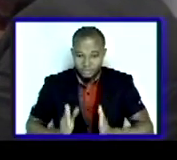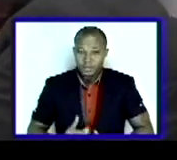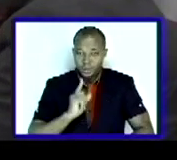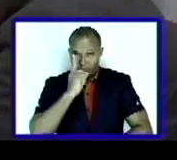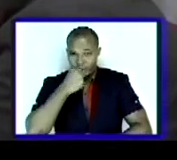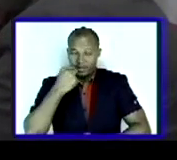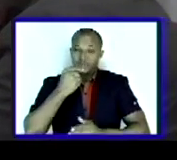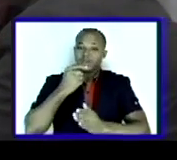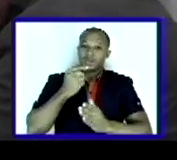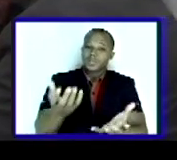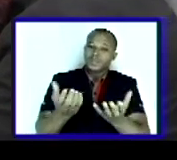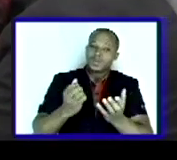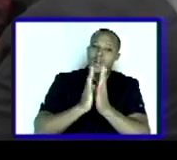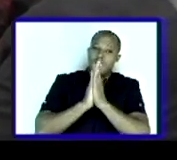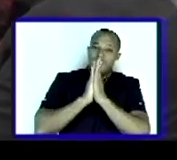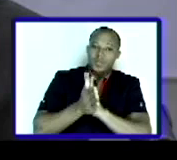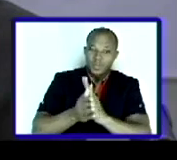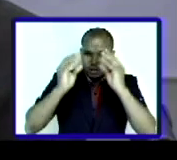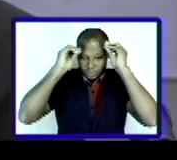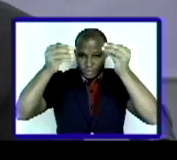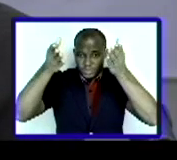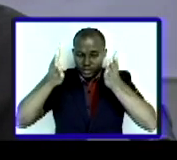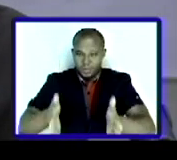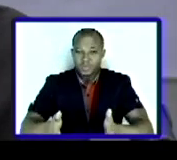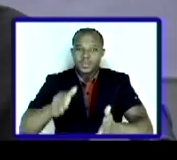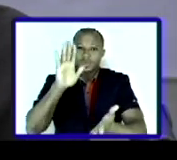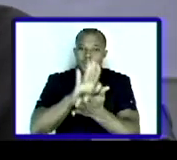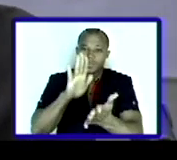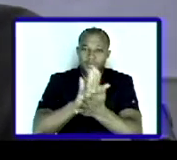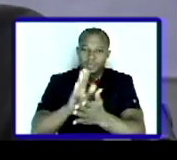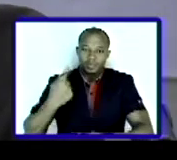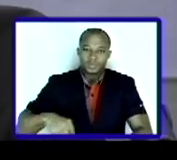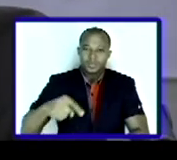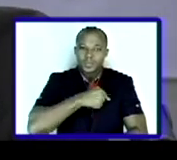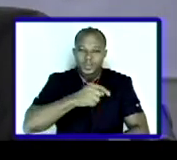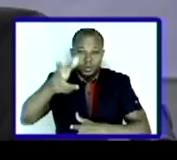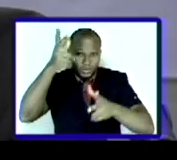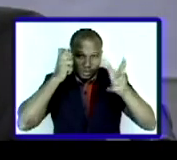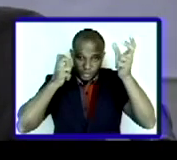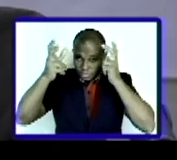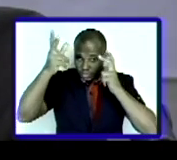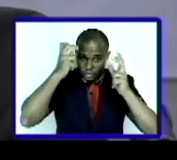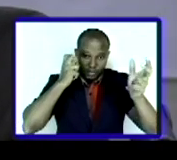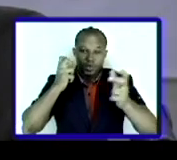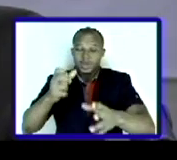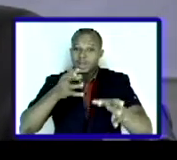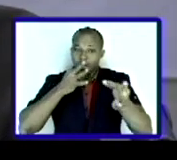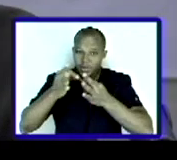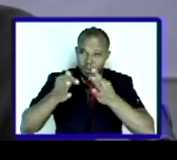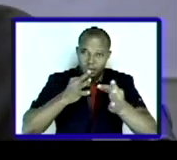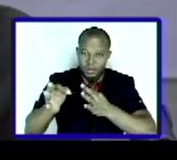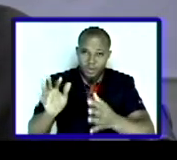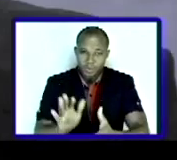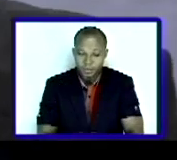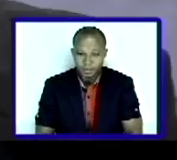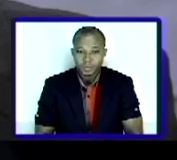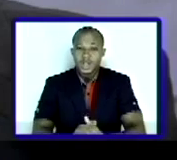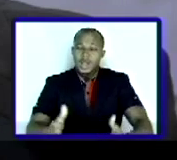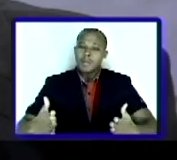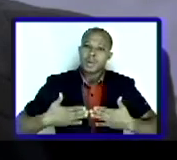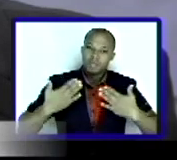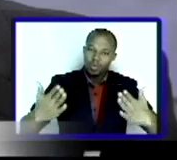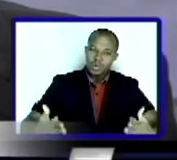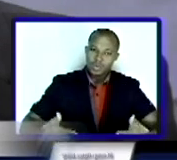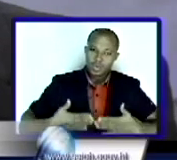vin professeur l'école. En outre, intervention ministre l'éducation nationale la nan occasion an, Nesmi Maniga. C'est avec un